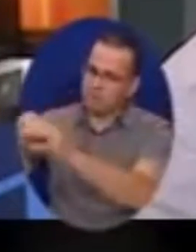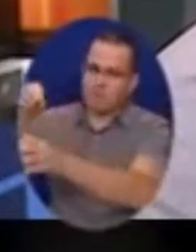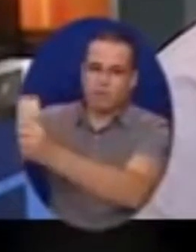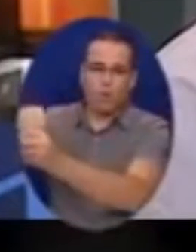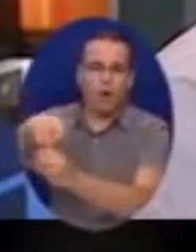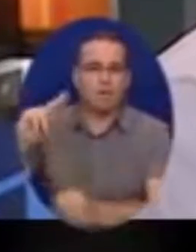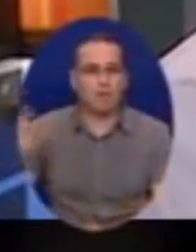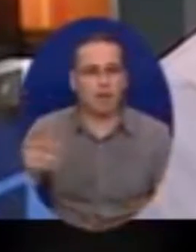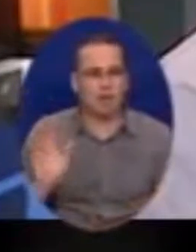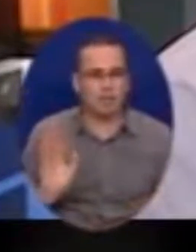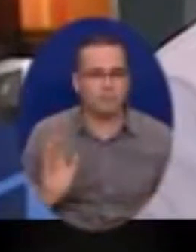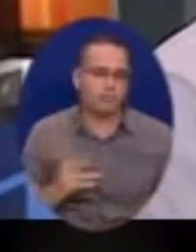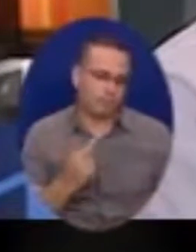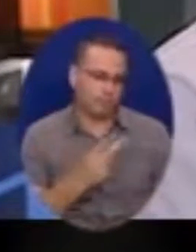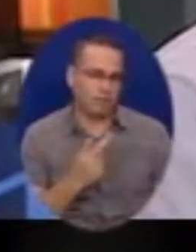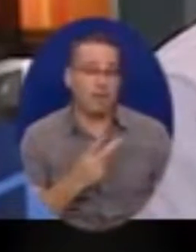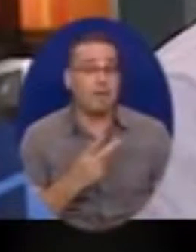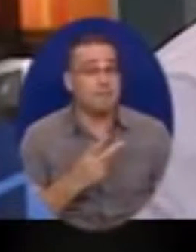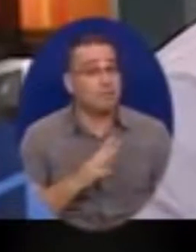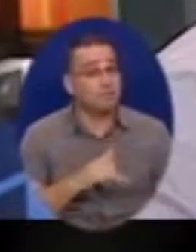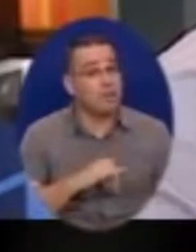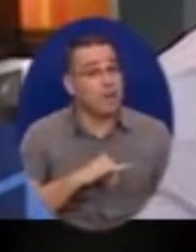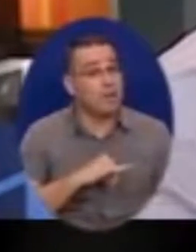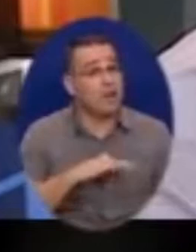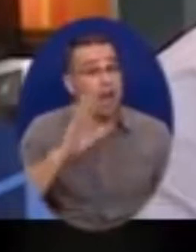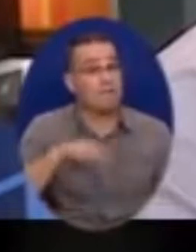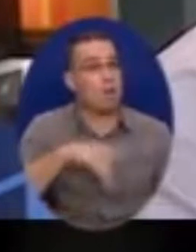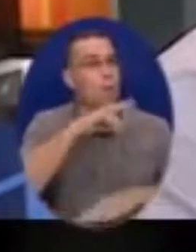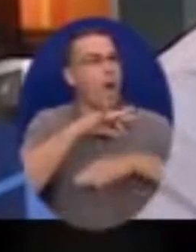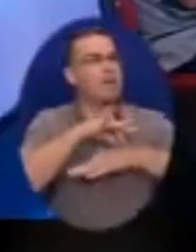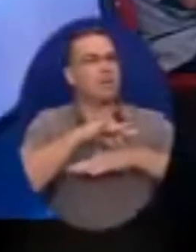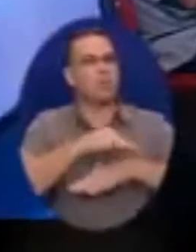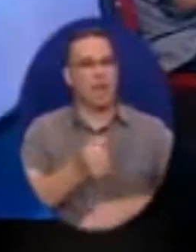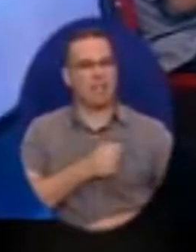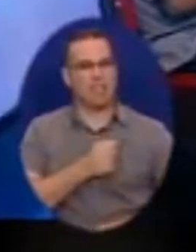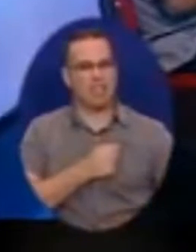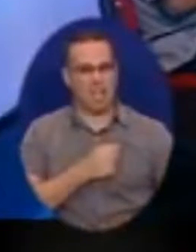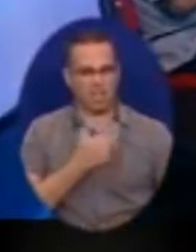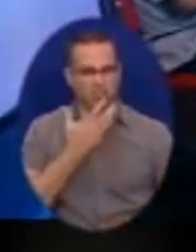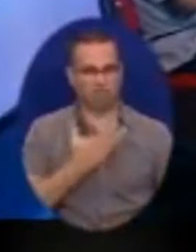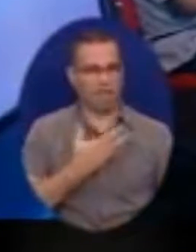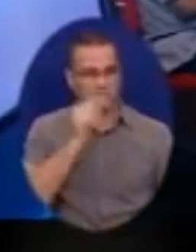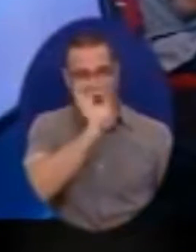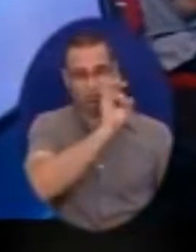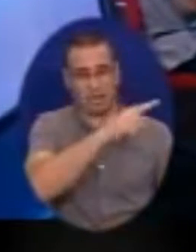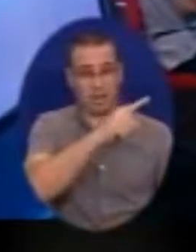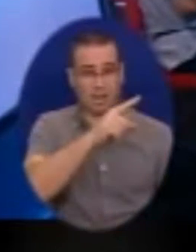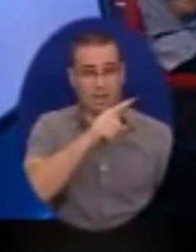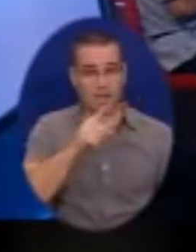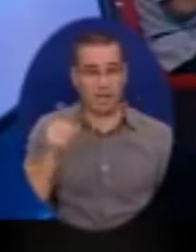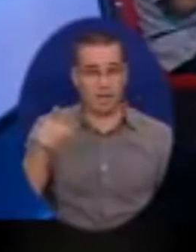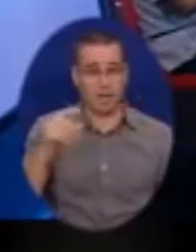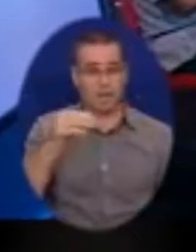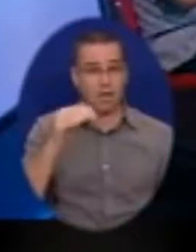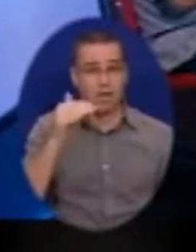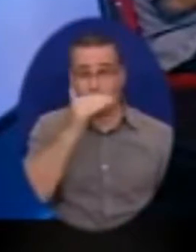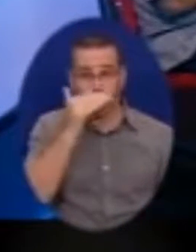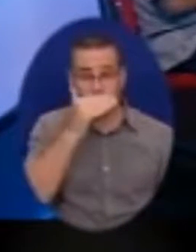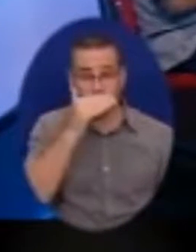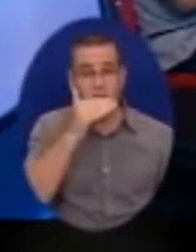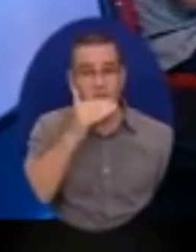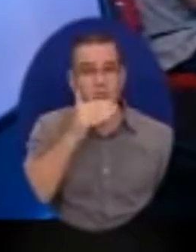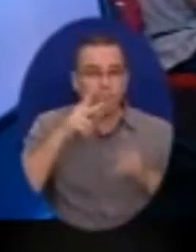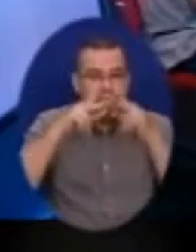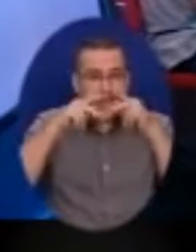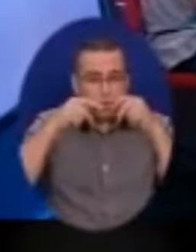מה שנורא מעניין בעניין הזה, זה שאפילו המנהיגות הדתית, השייח, מעורב מאוד בתוכנית שלנו, נותן לנו רוח